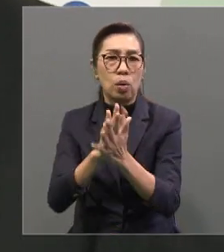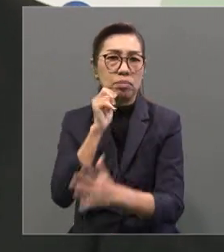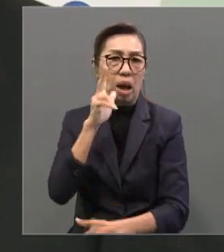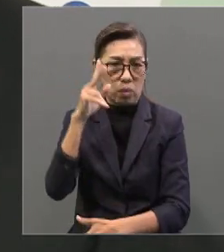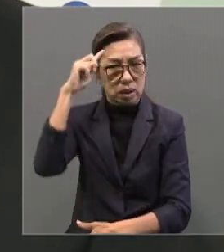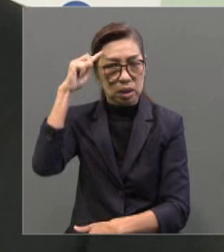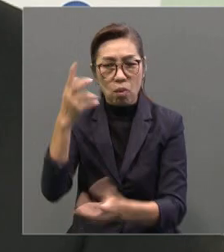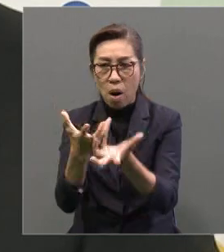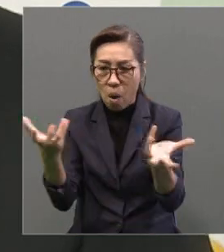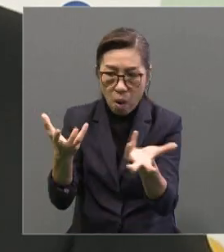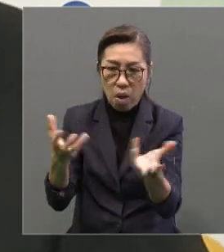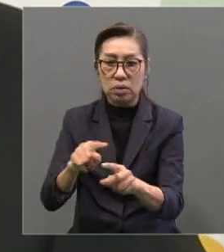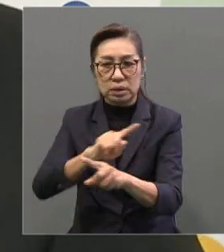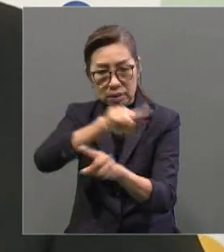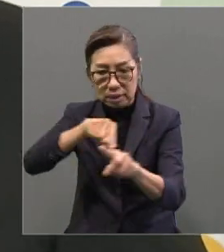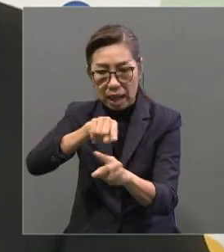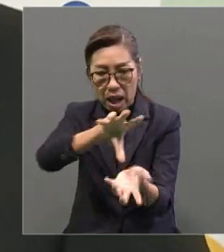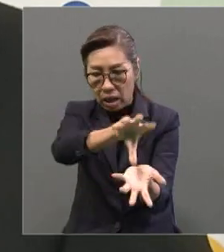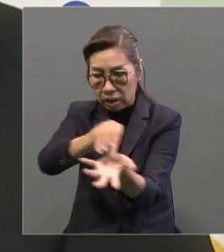คลียร์พวกชิ้นส่วนคอนกรีตต่างๆนะ